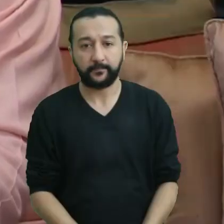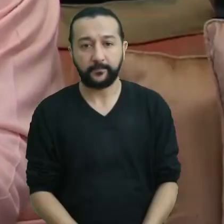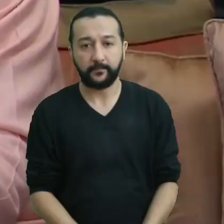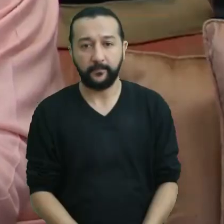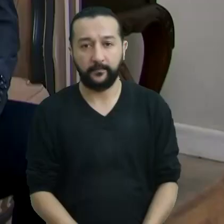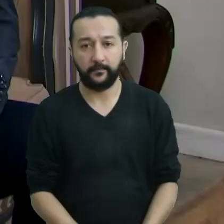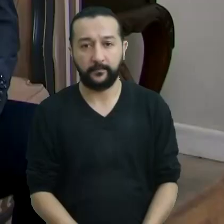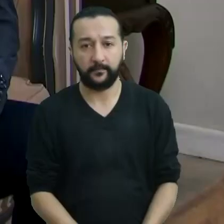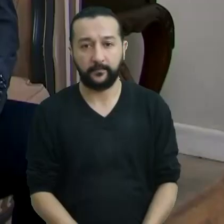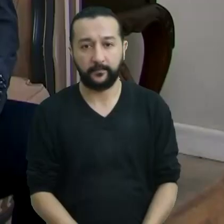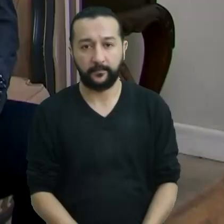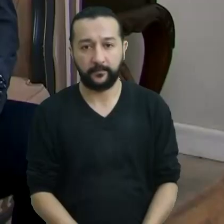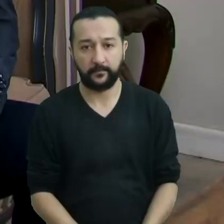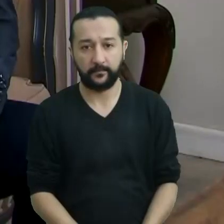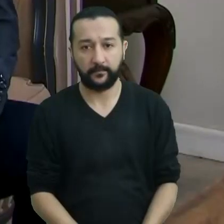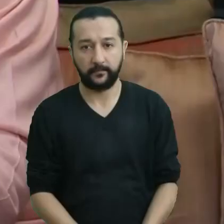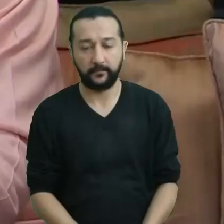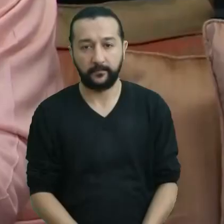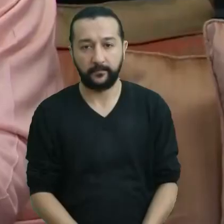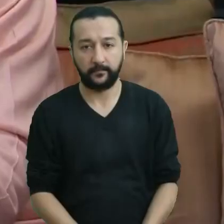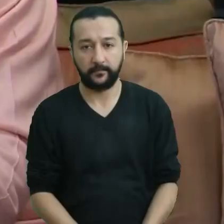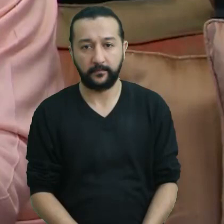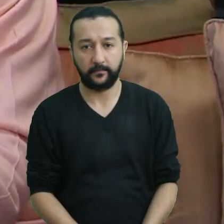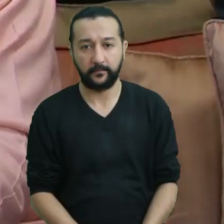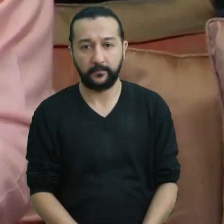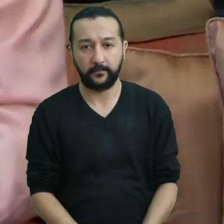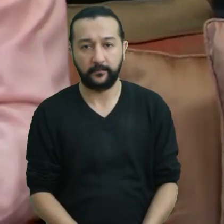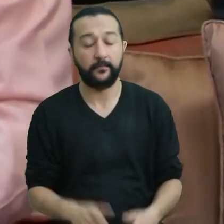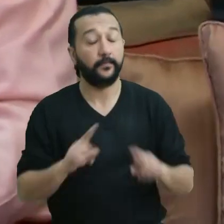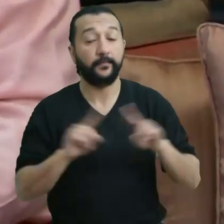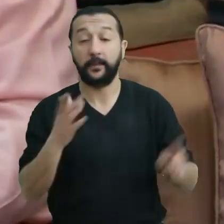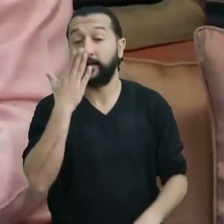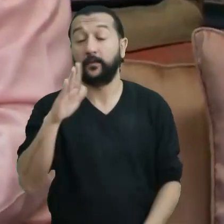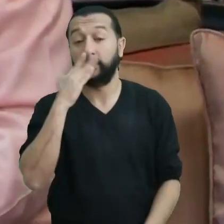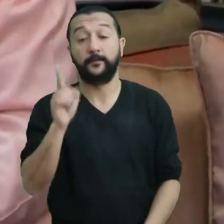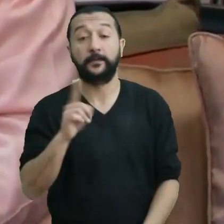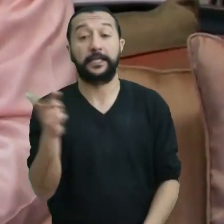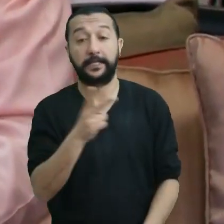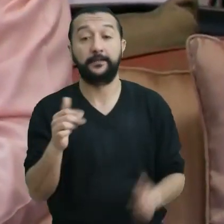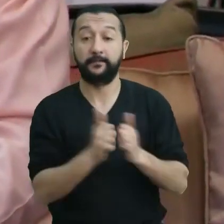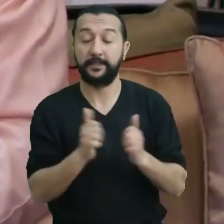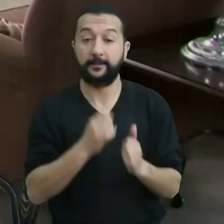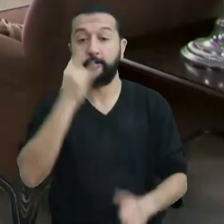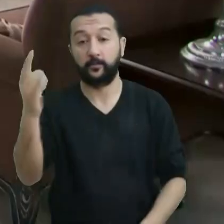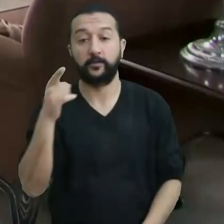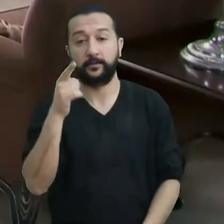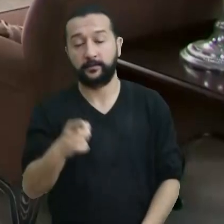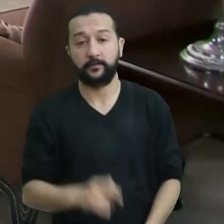kaldırıyor. Kemal bir fotoğrafı bir de Nurhan'a baktı kararsız. Yok. İkiniz birlikte